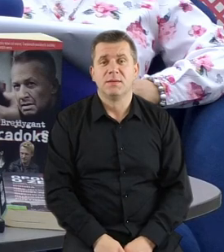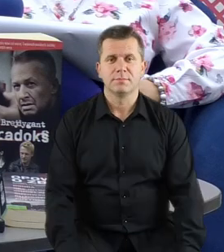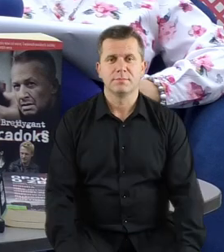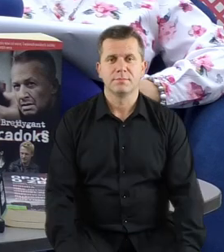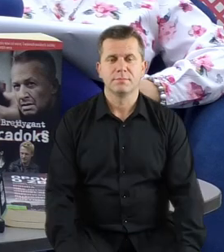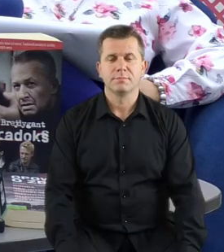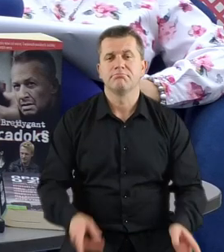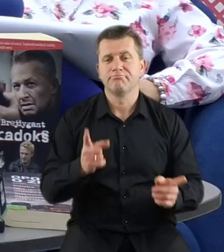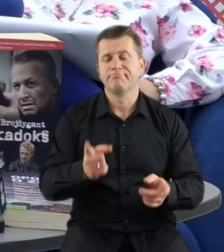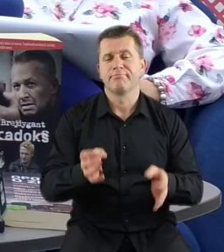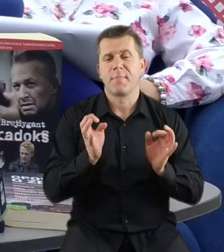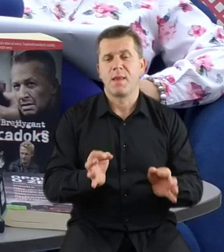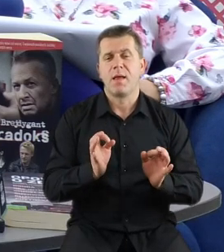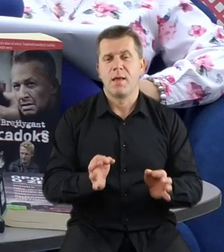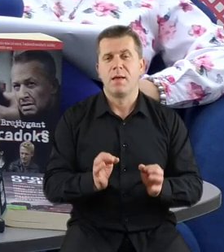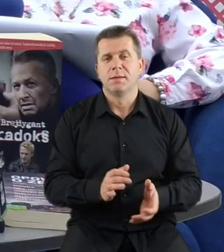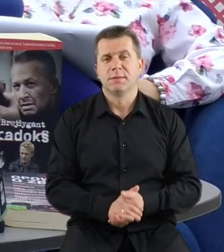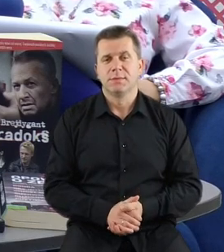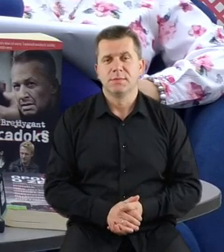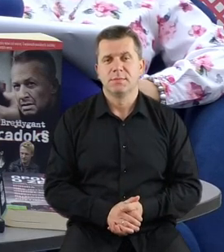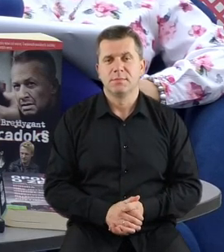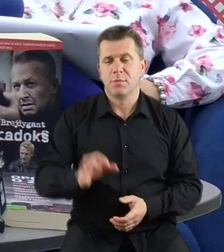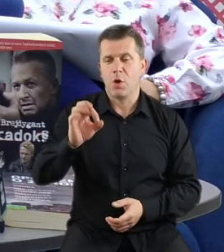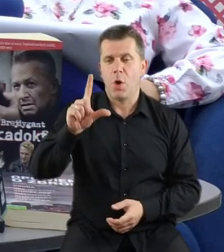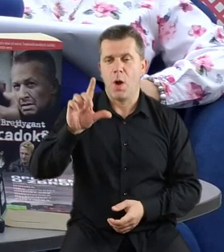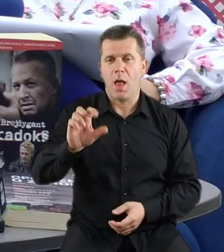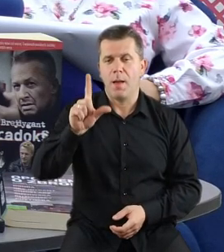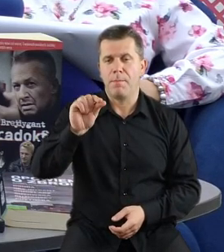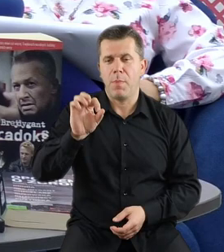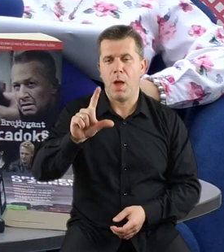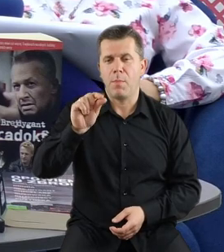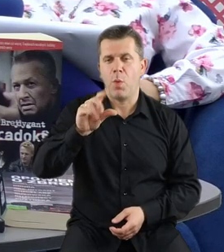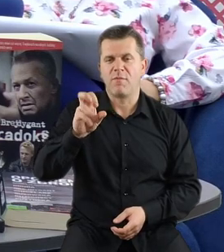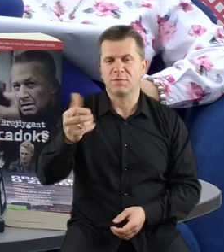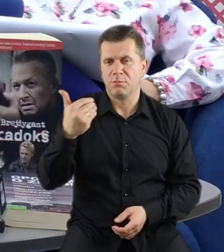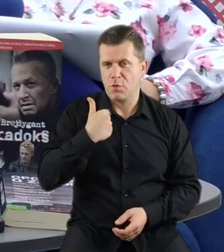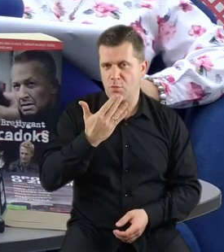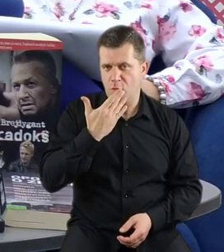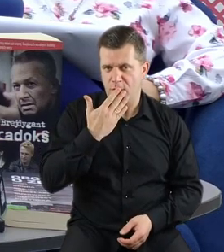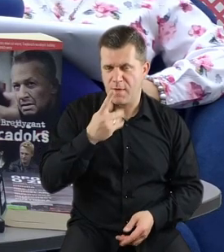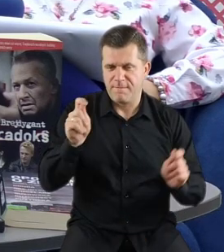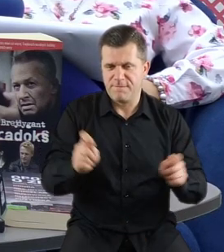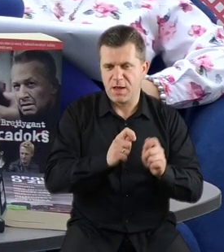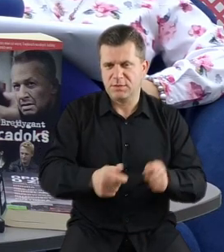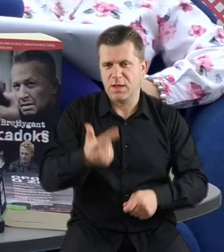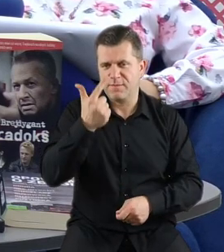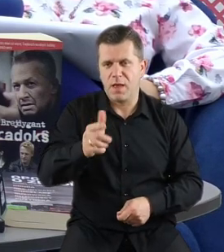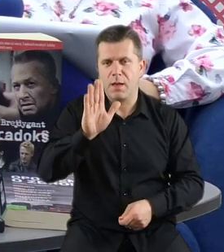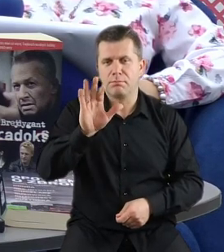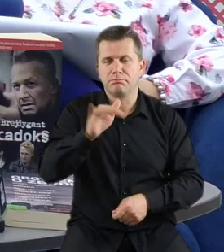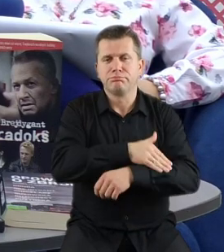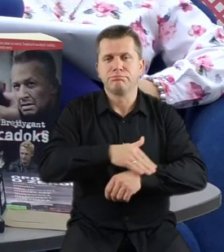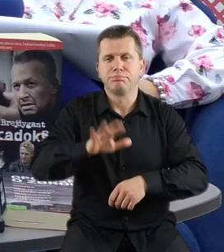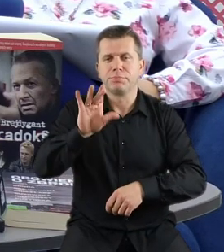z tą teraz zresztą Ola Popławska też o tym mówiła, zdaje się na festiwalu Dwa